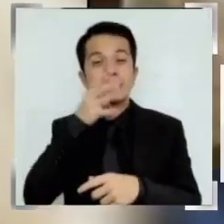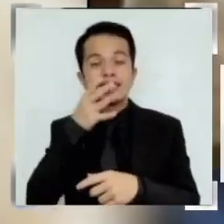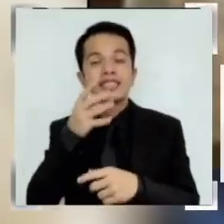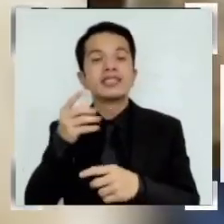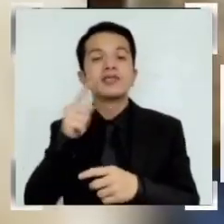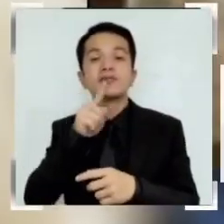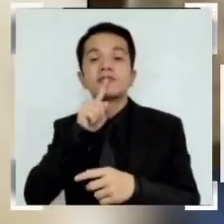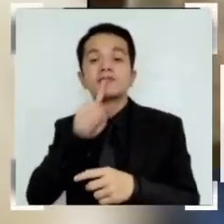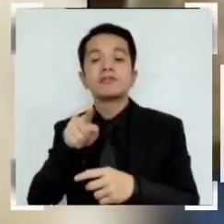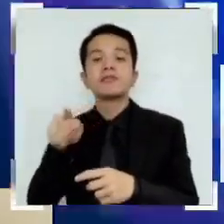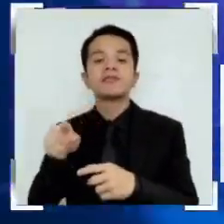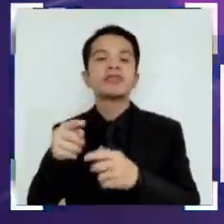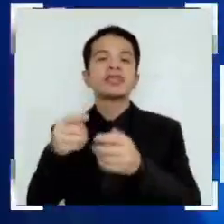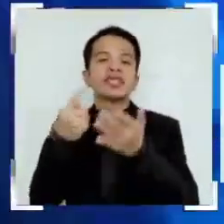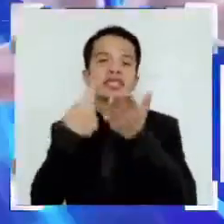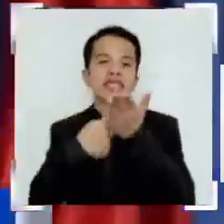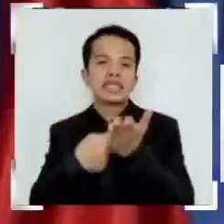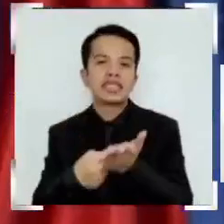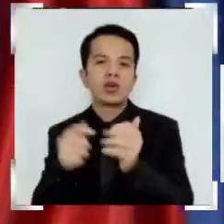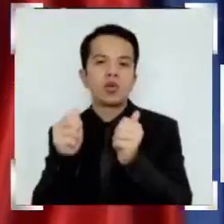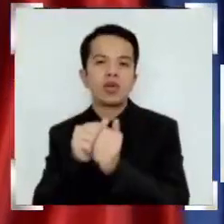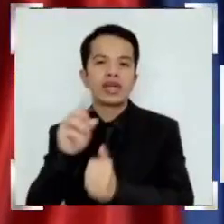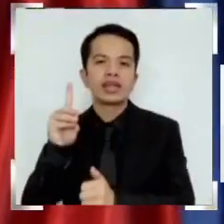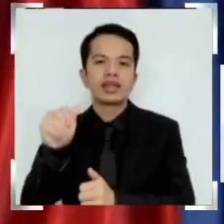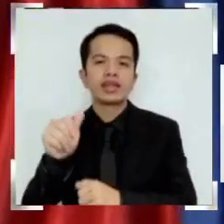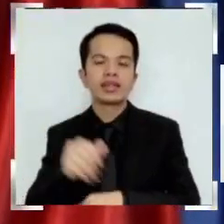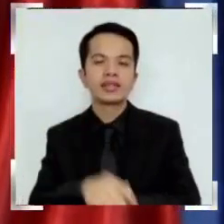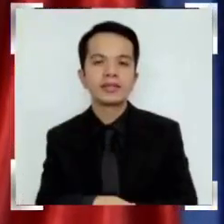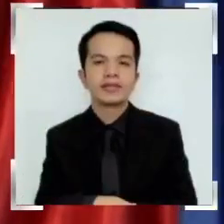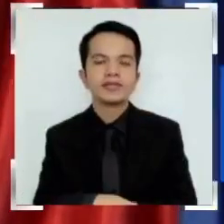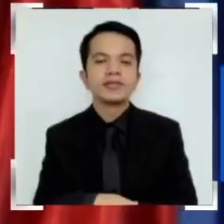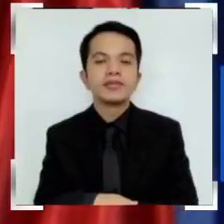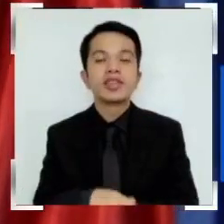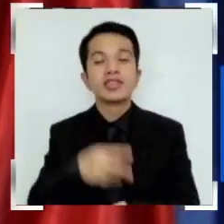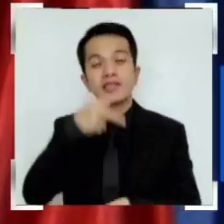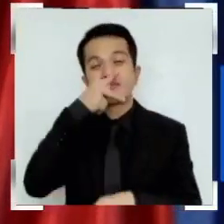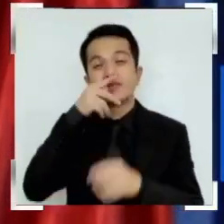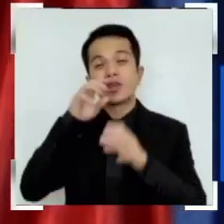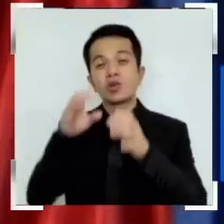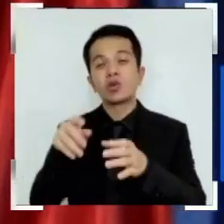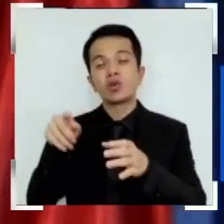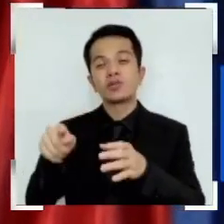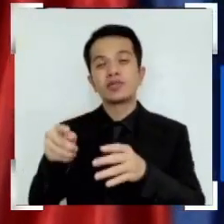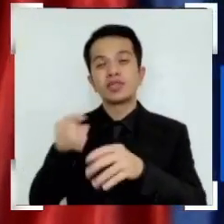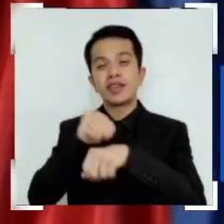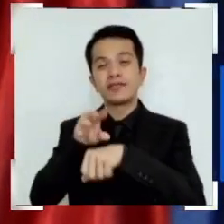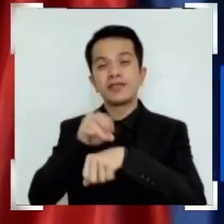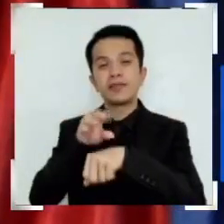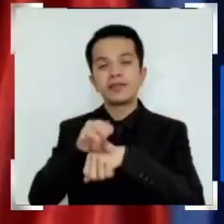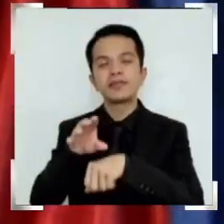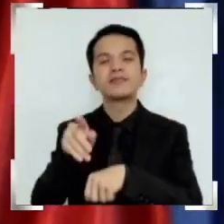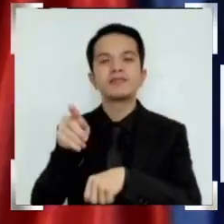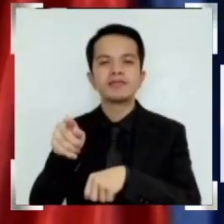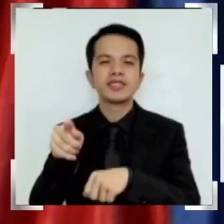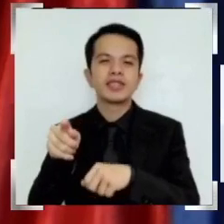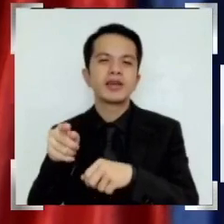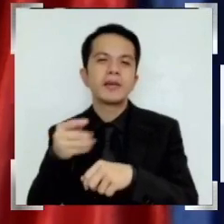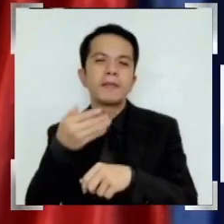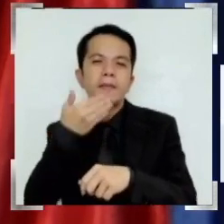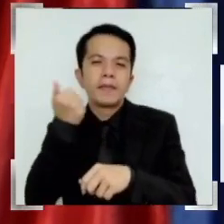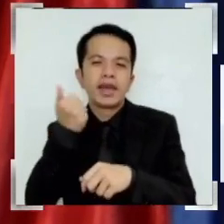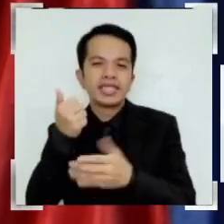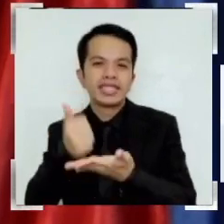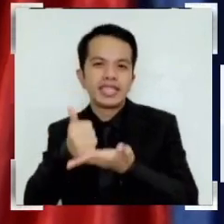na pag-aralan ito ng DA. Ayon pa sa Private Sector Advisory Council o PISAC, makatutulong ng husto ang mga istasyong